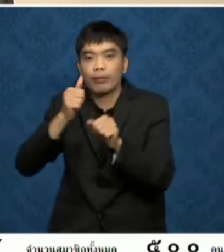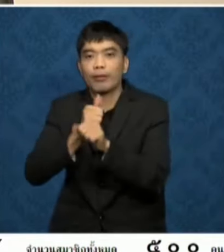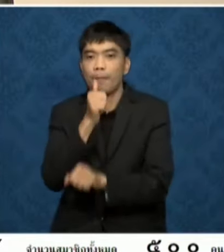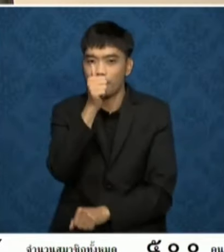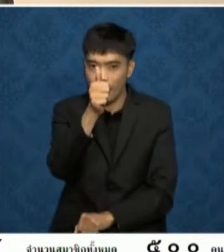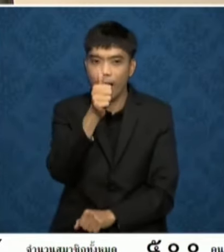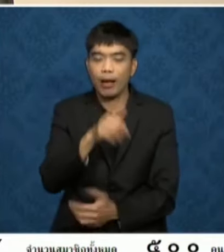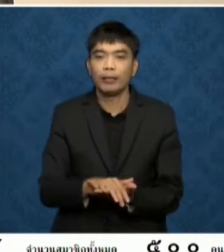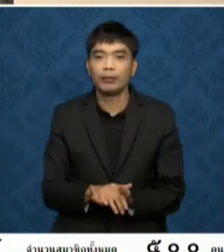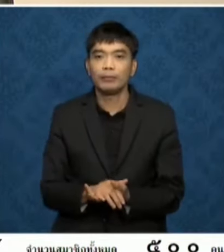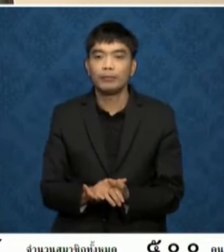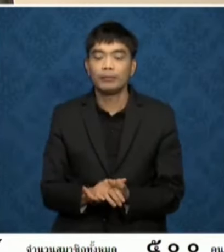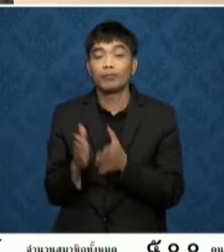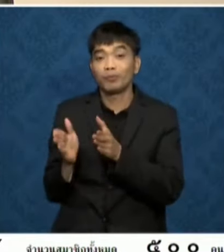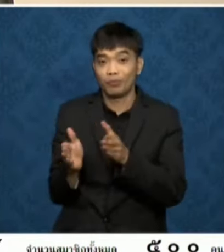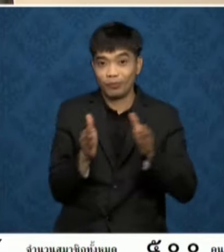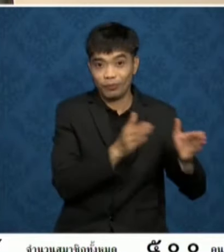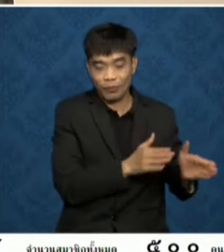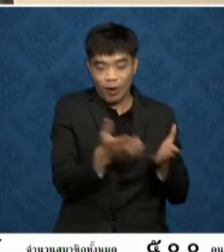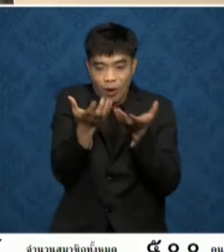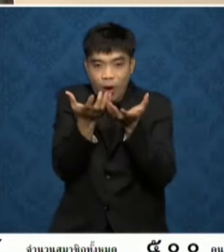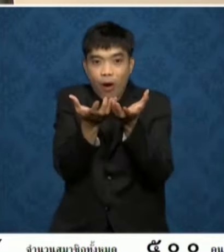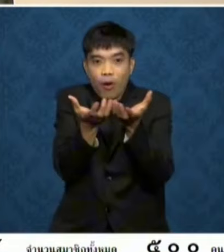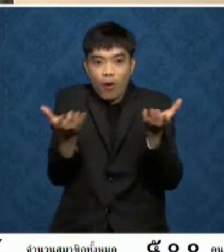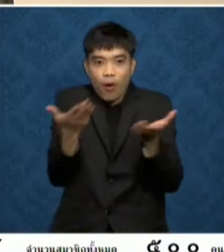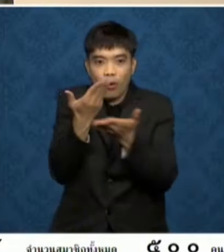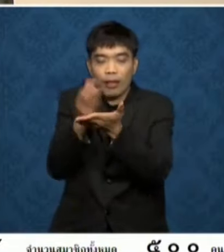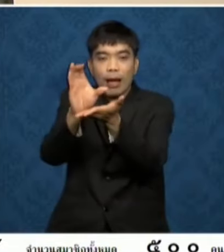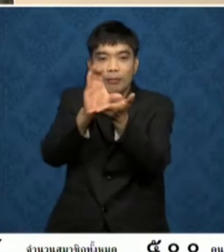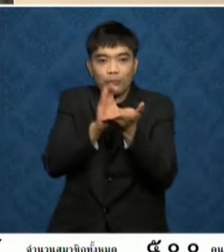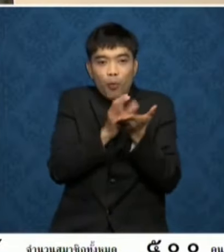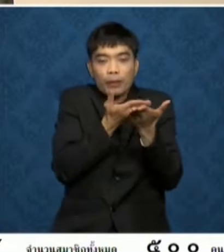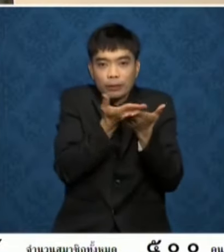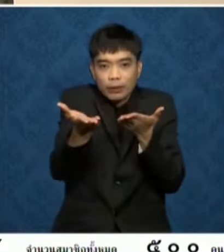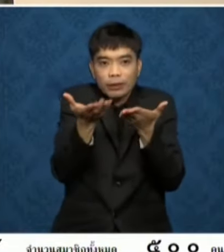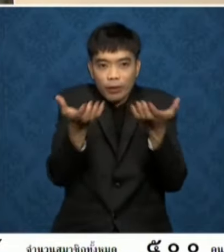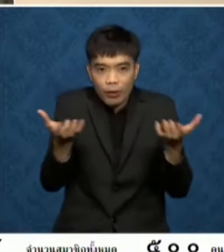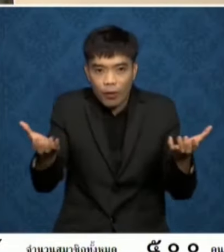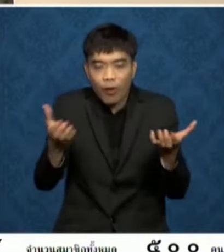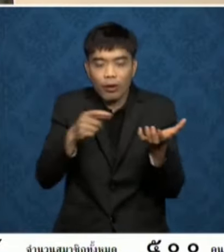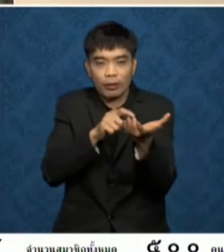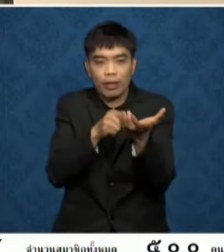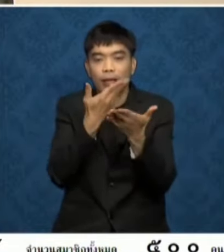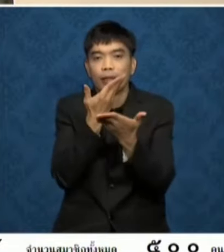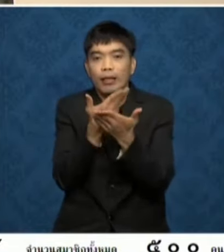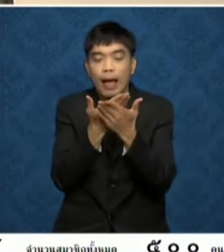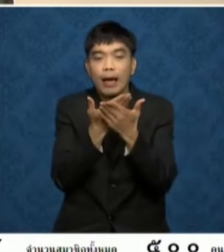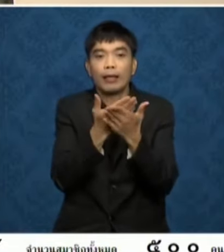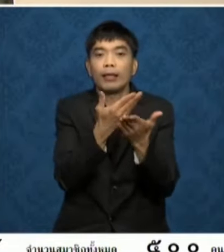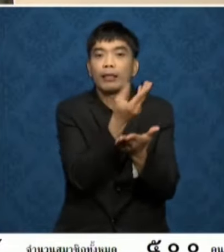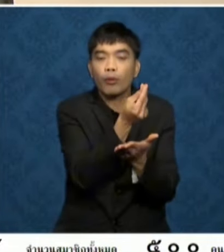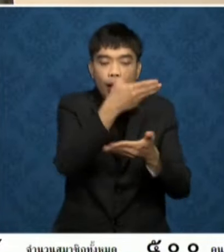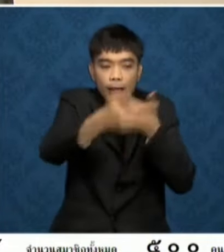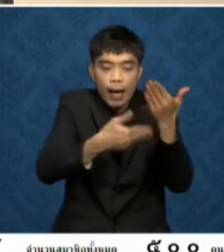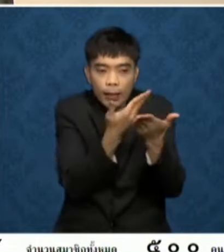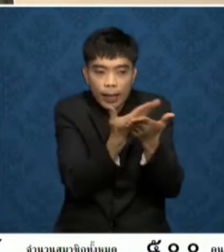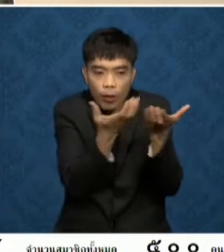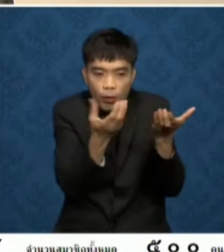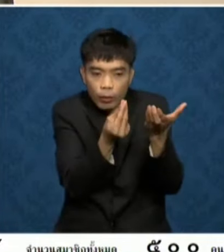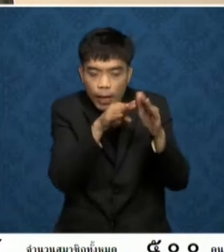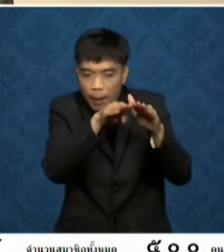ครุภัณฑ์เองค่ะก็มีการพิจารณาตามราคามาตรฐานนะคะปรับลดตามราคามาตรฐานปัจจุบันแล้วก็หน่วยงานเองก็ต้องมี